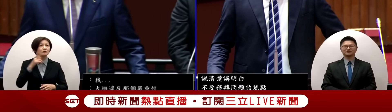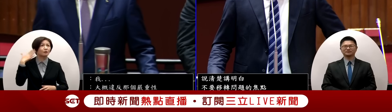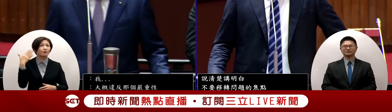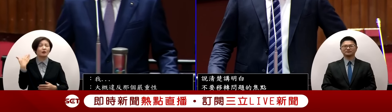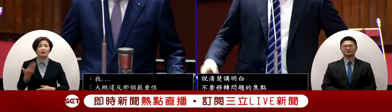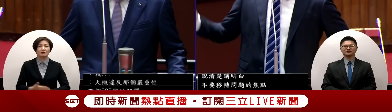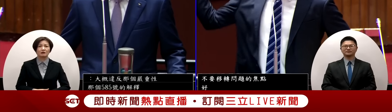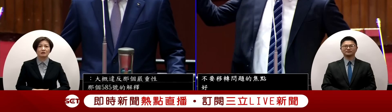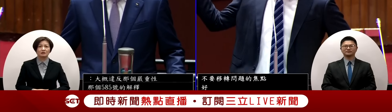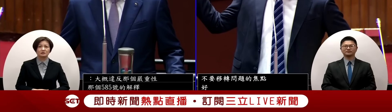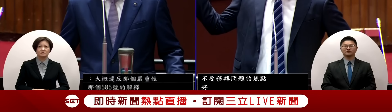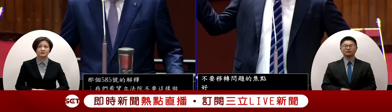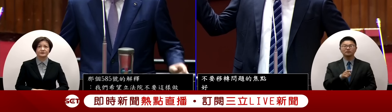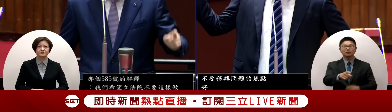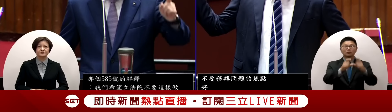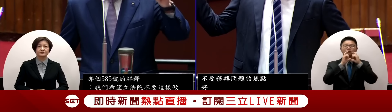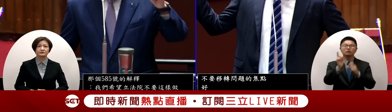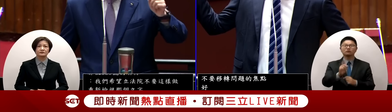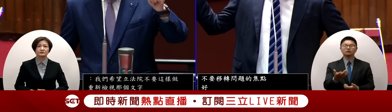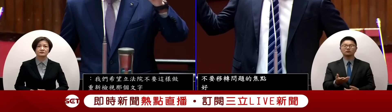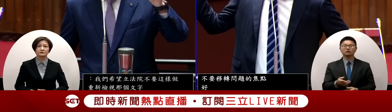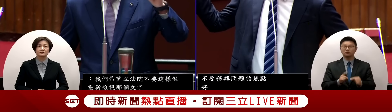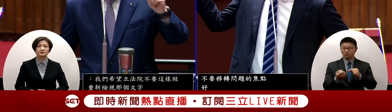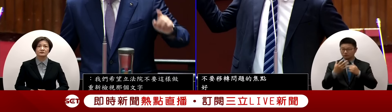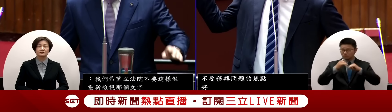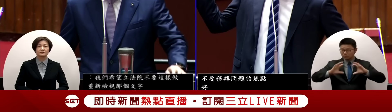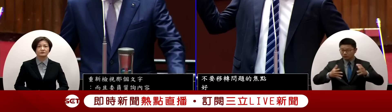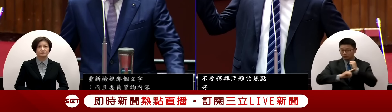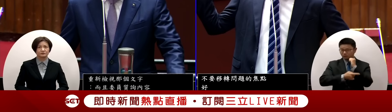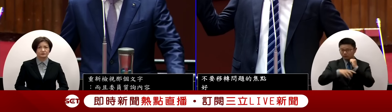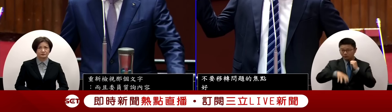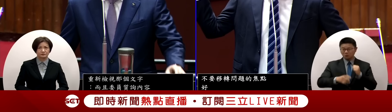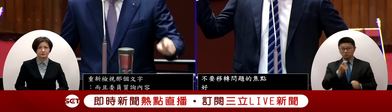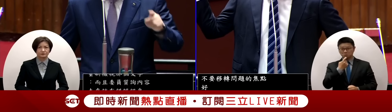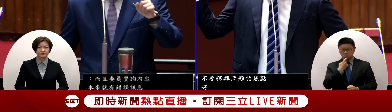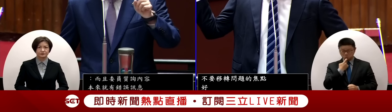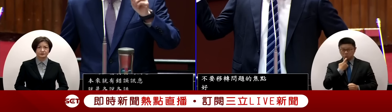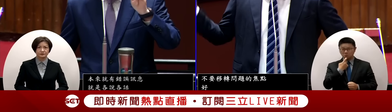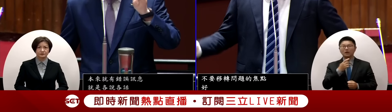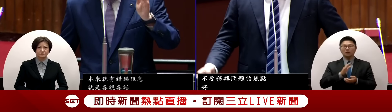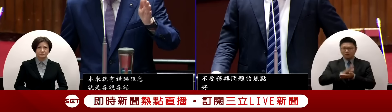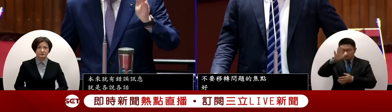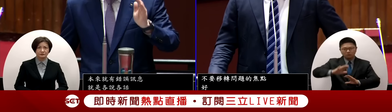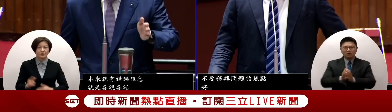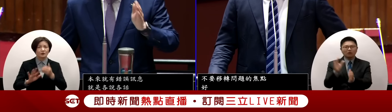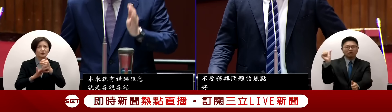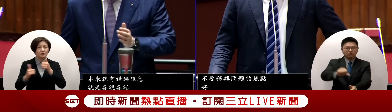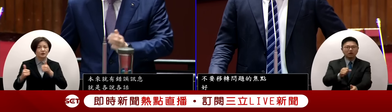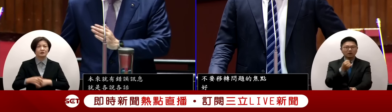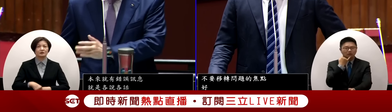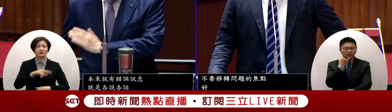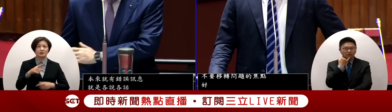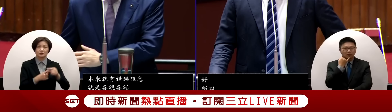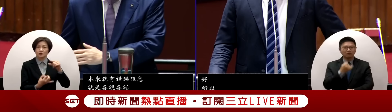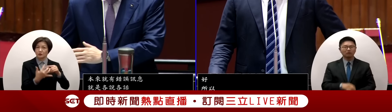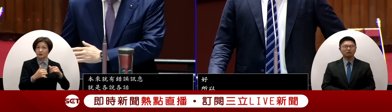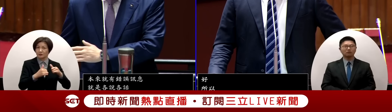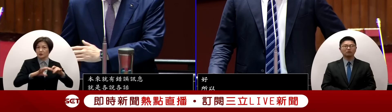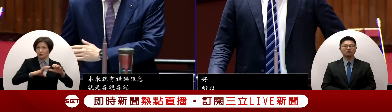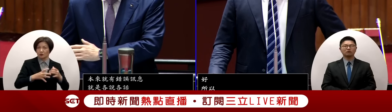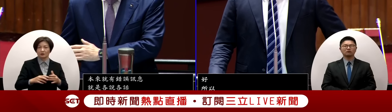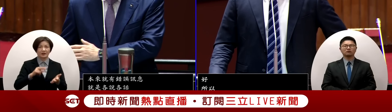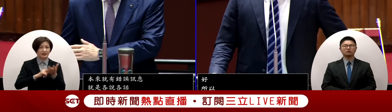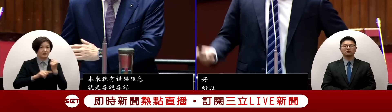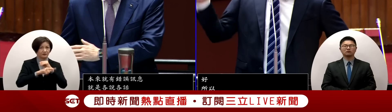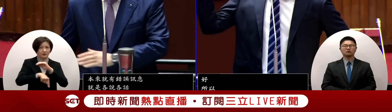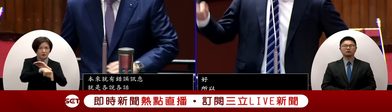回答了。 你的回答是什么？中华民国的法院因为怀疑就会可以行责。 委员，我们在讲的是中华民国的立法院。